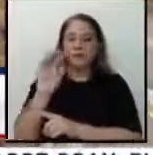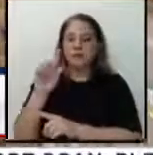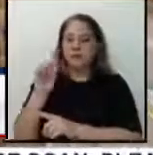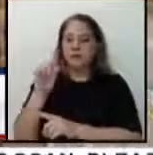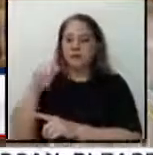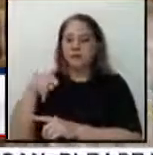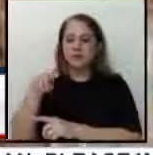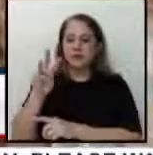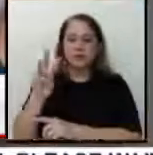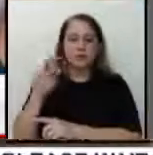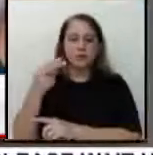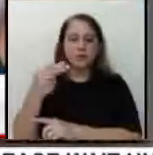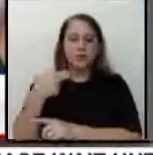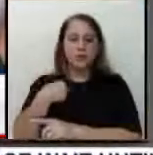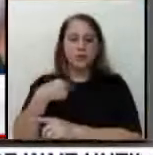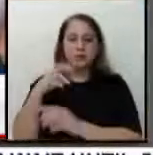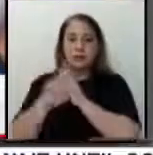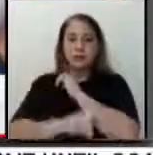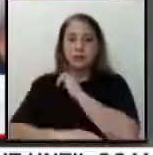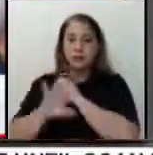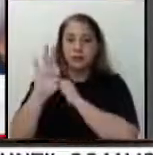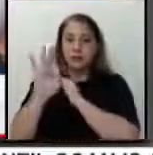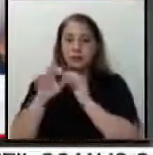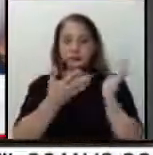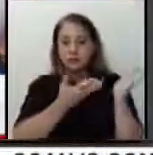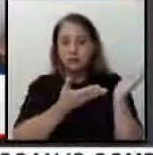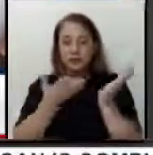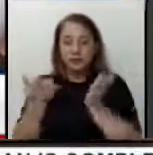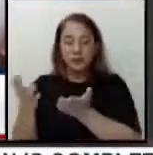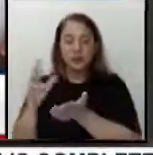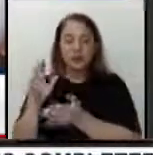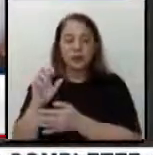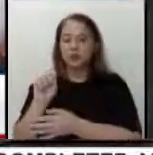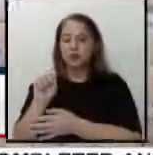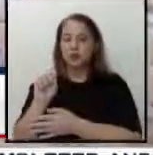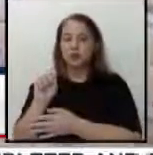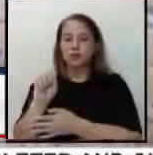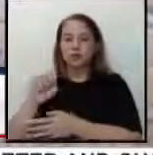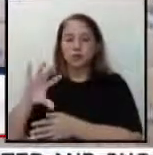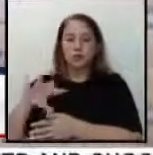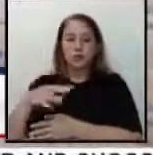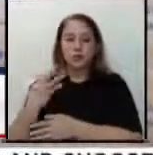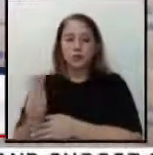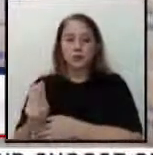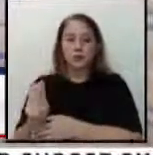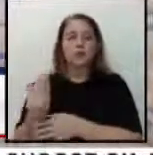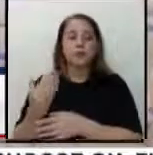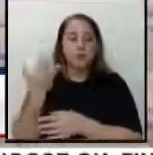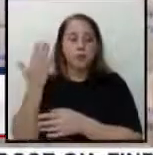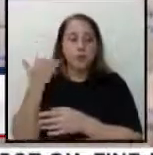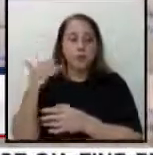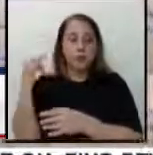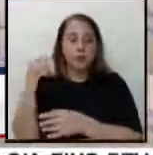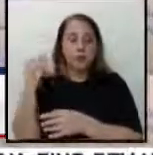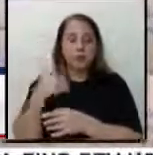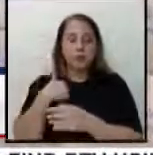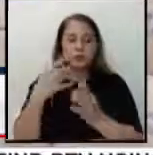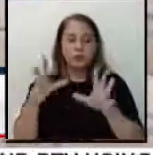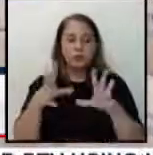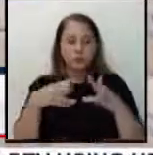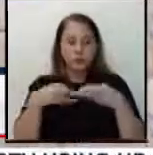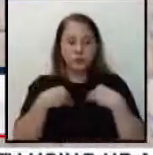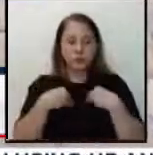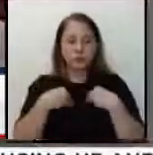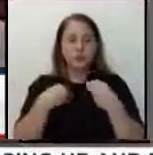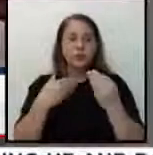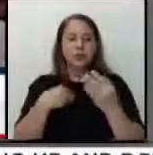9. Isinagawa ang turnover ceremony sa Surigao City Airport kung saan kabilang sa mga natanggap ng kagawaran ng